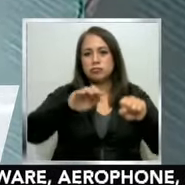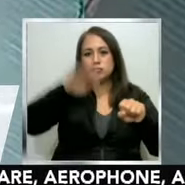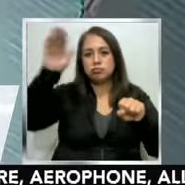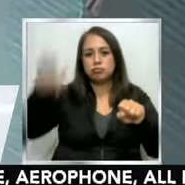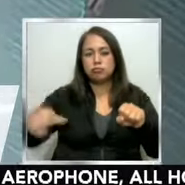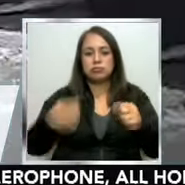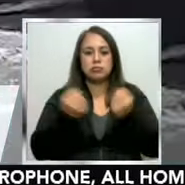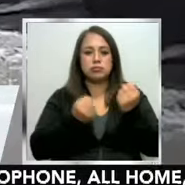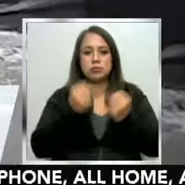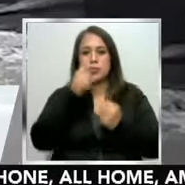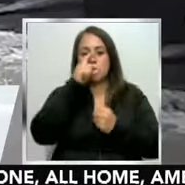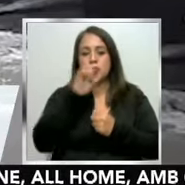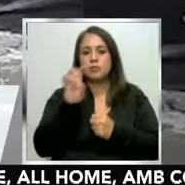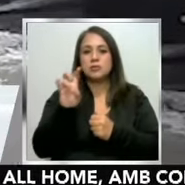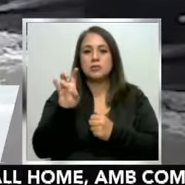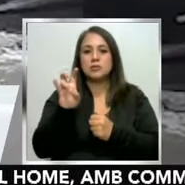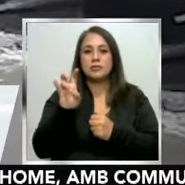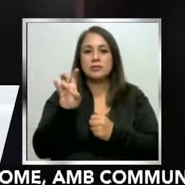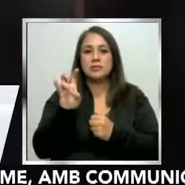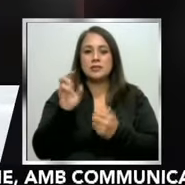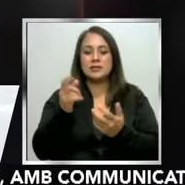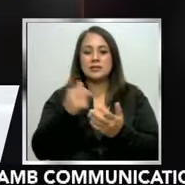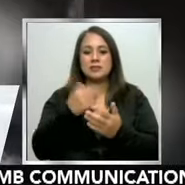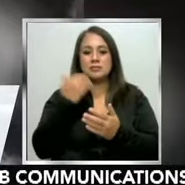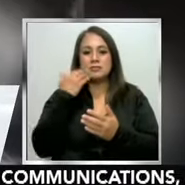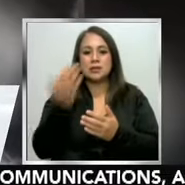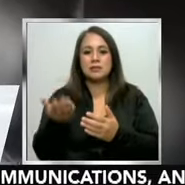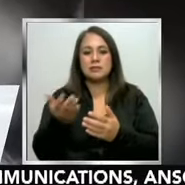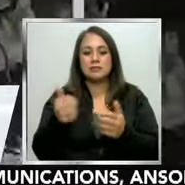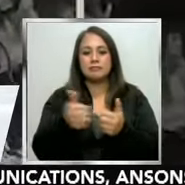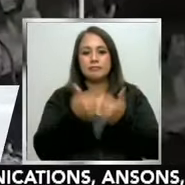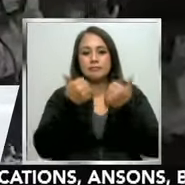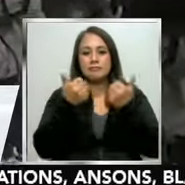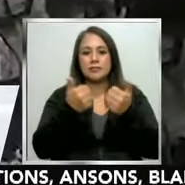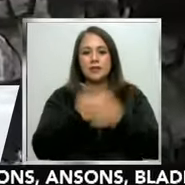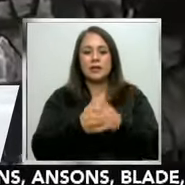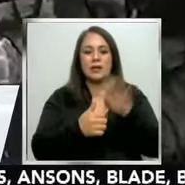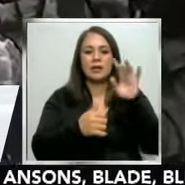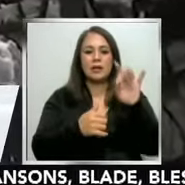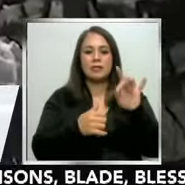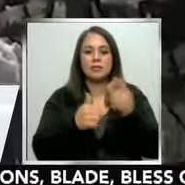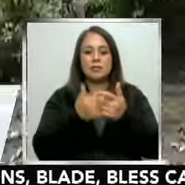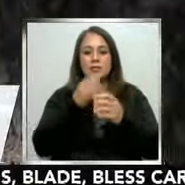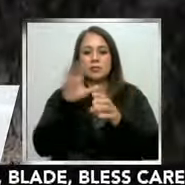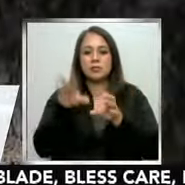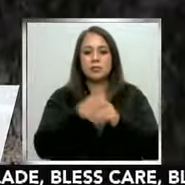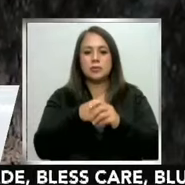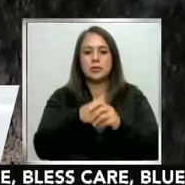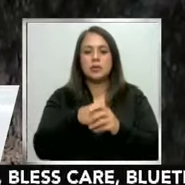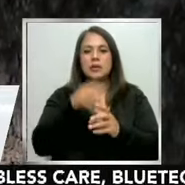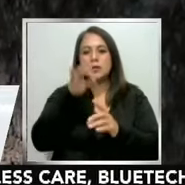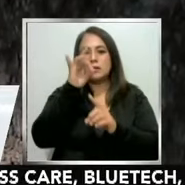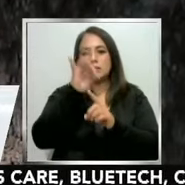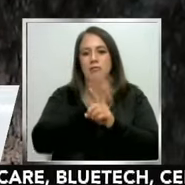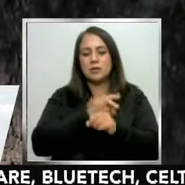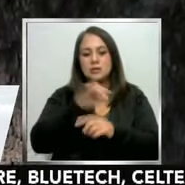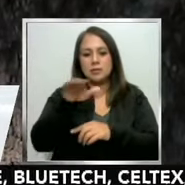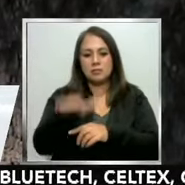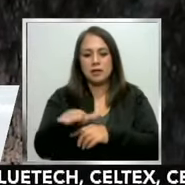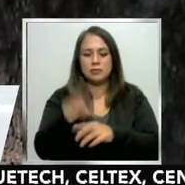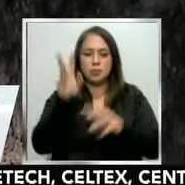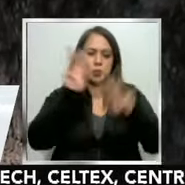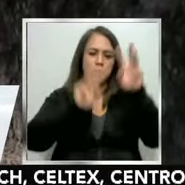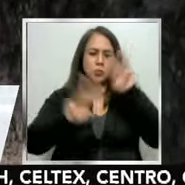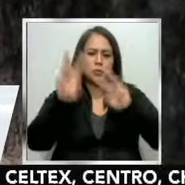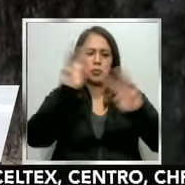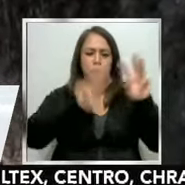anyos na lalaki na namatay sa aksidente. Walong sugatan kasamang isang 7 buwang gulang na bata. Nababahala ang Department of Transportation